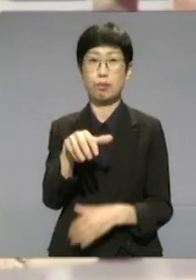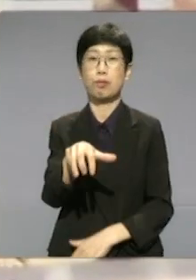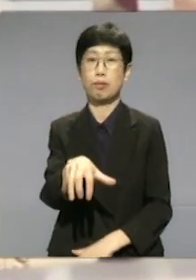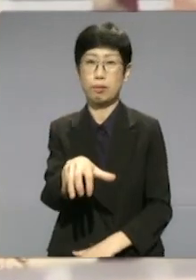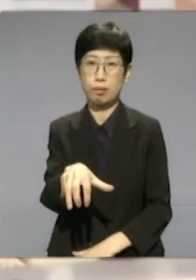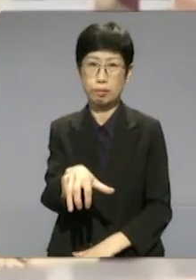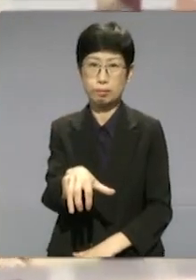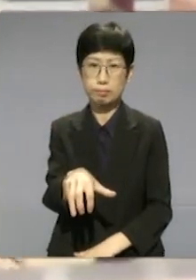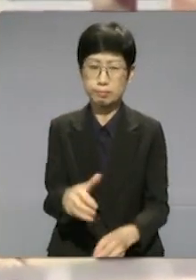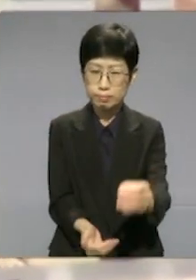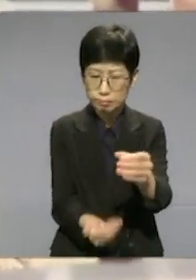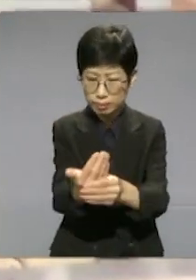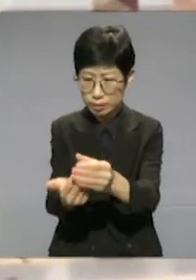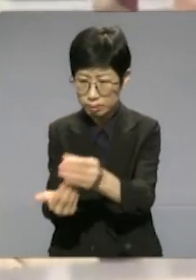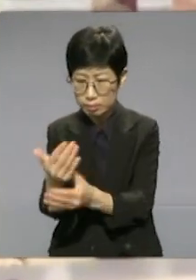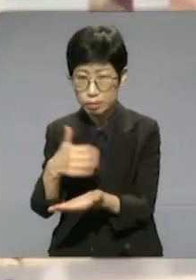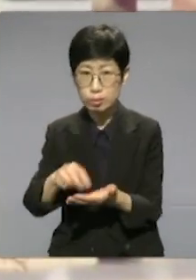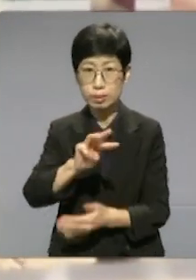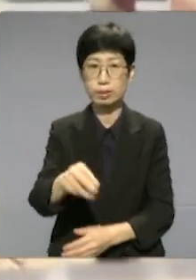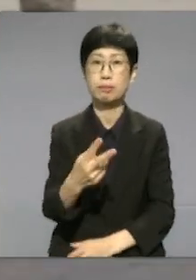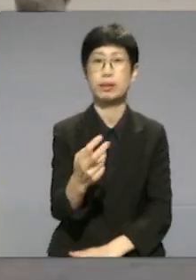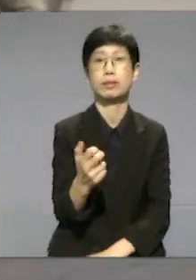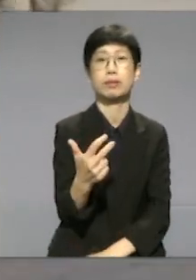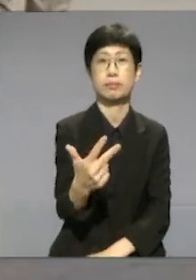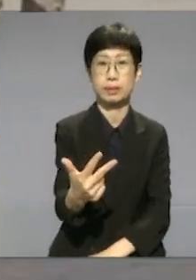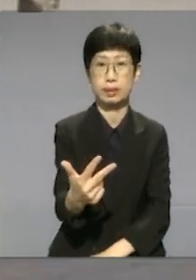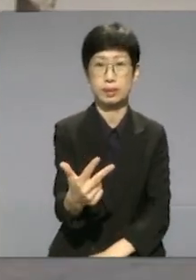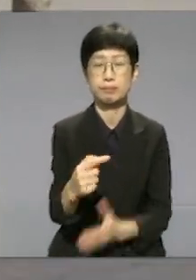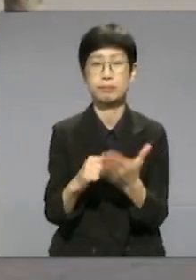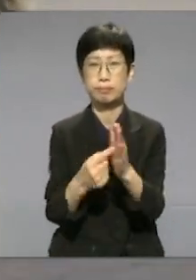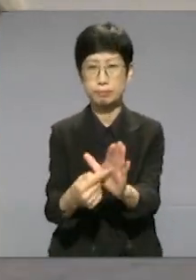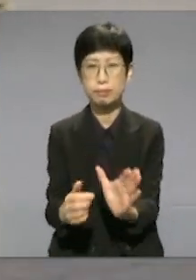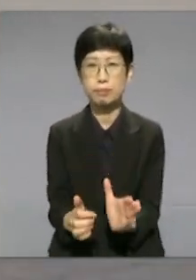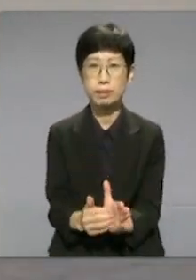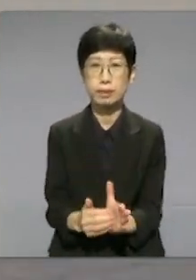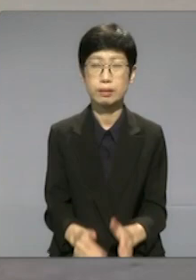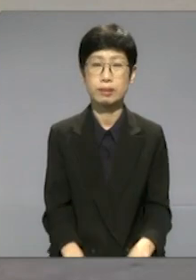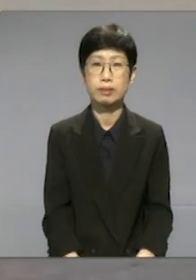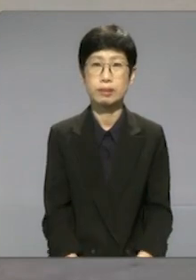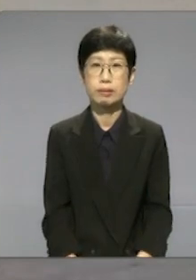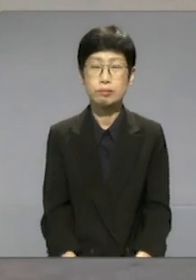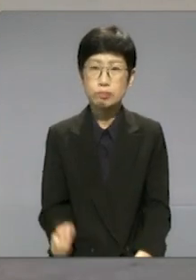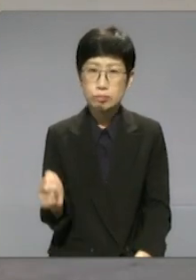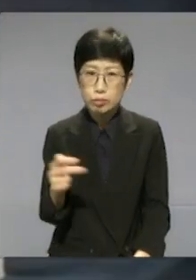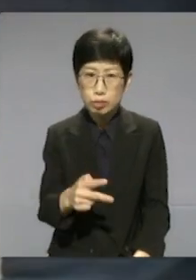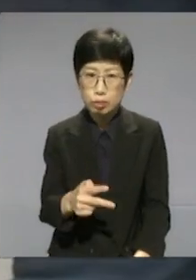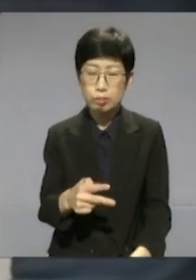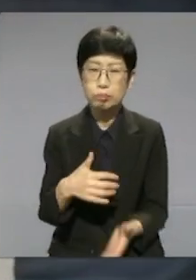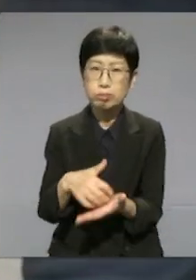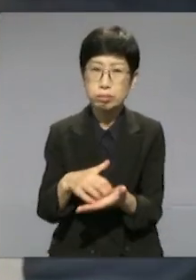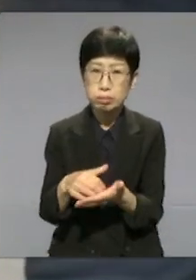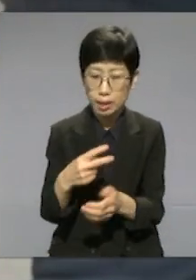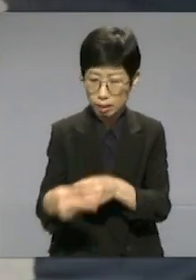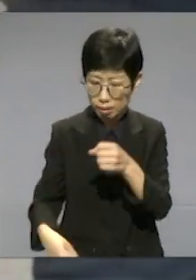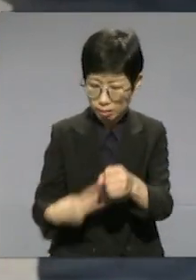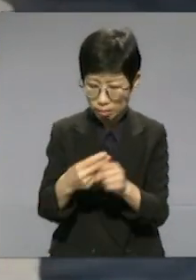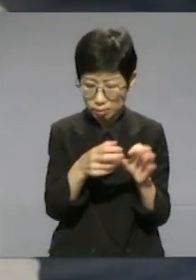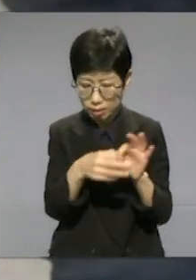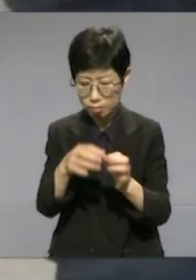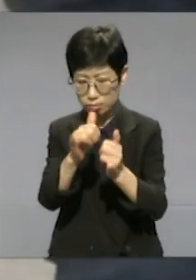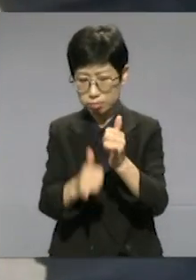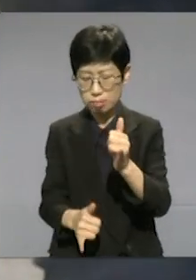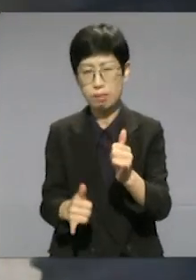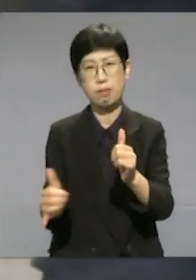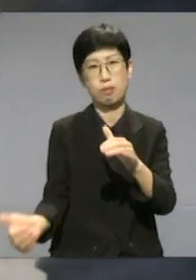모두 300 27건의 총격 사건이 발생했다며 이같이 밝혔습니다 또이 같은 수치는 2년 연속 사상